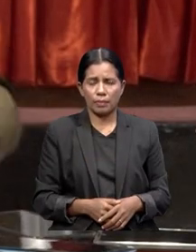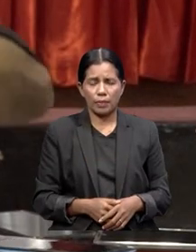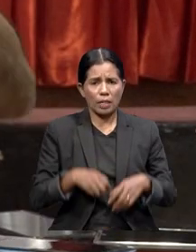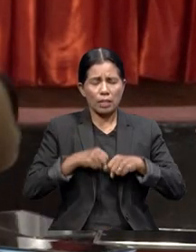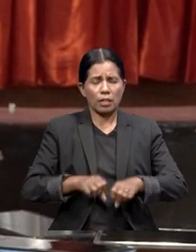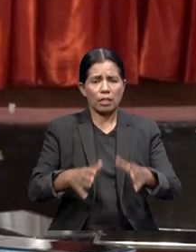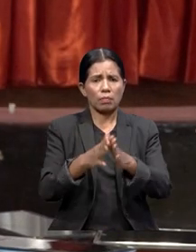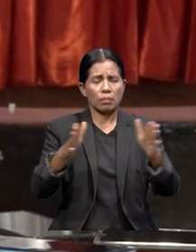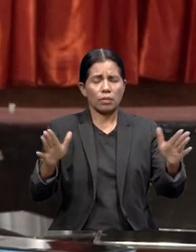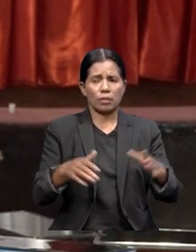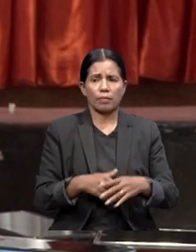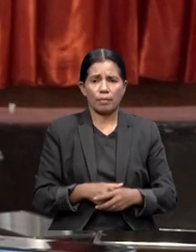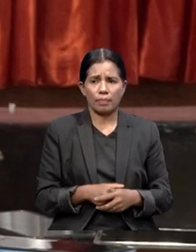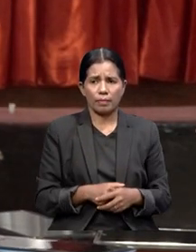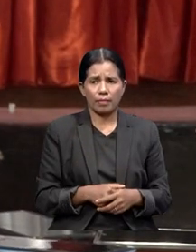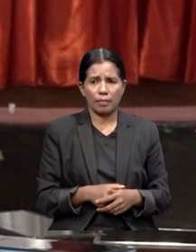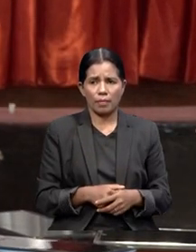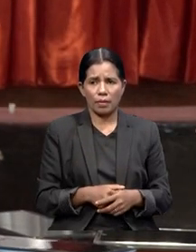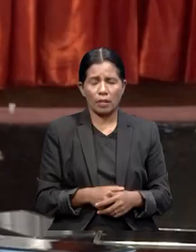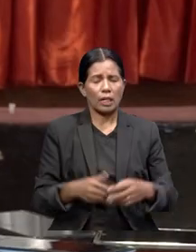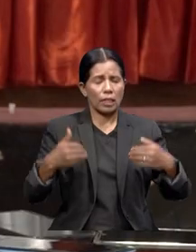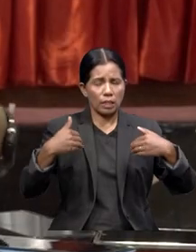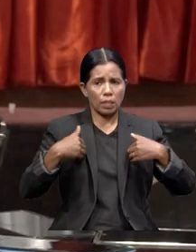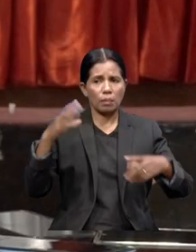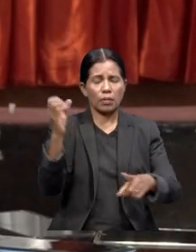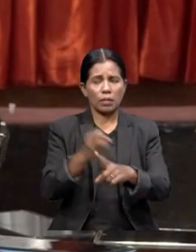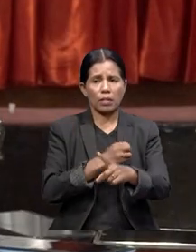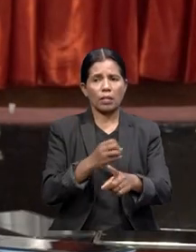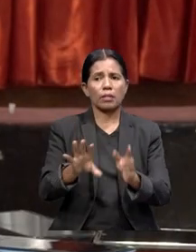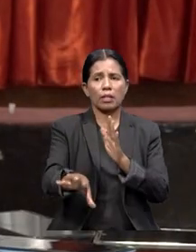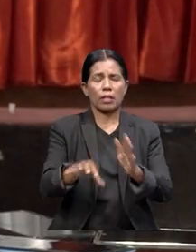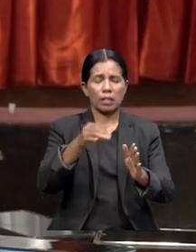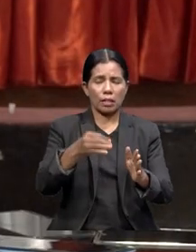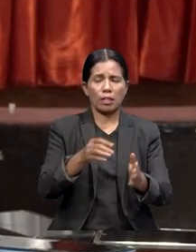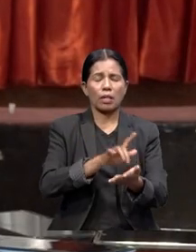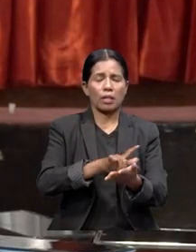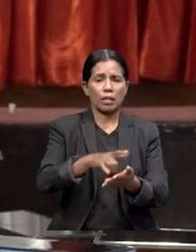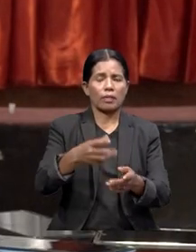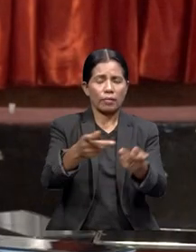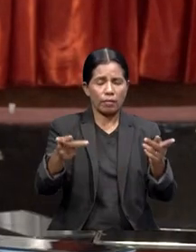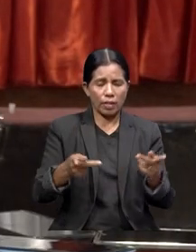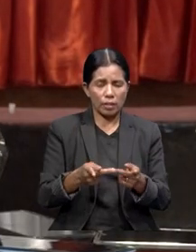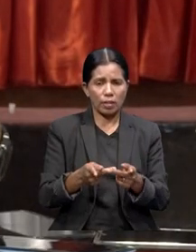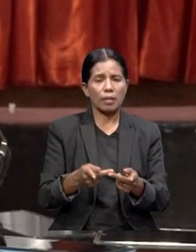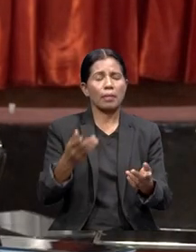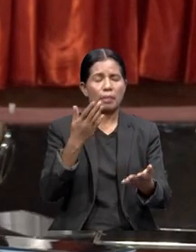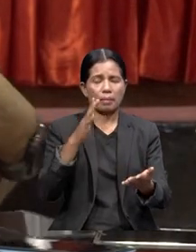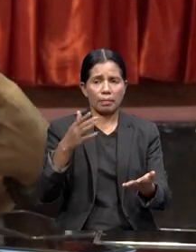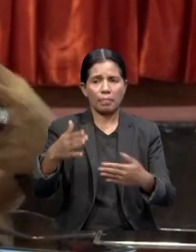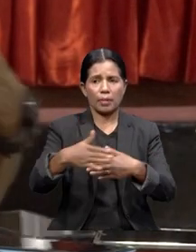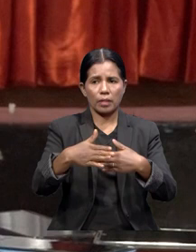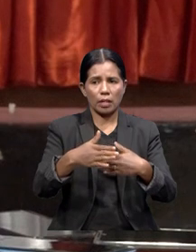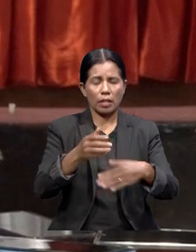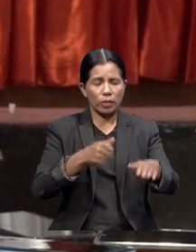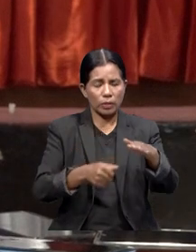tasibot animbot iho oportunidade at heta portu ida basic para atu subar